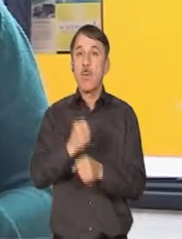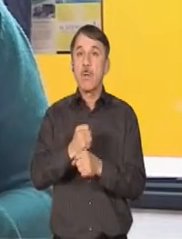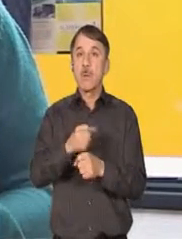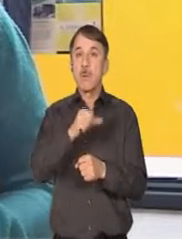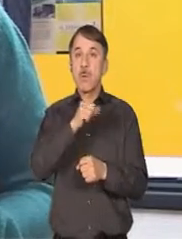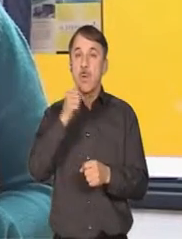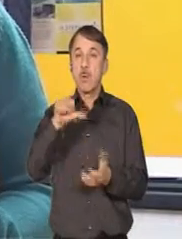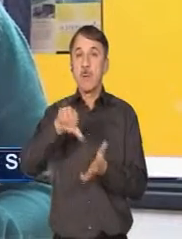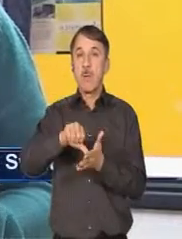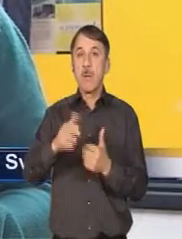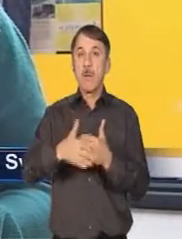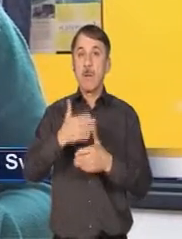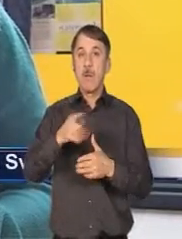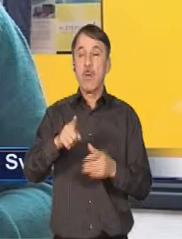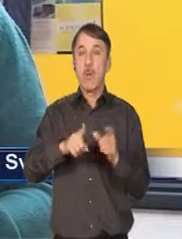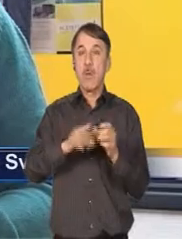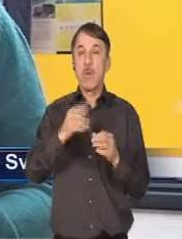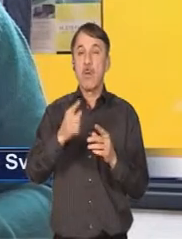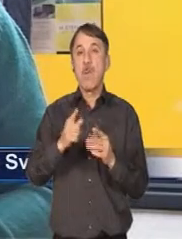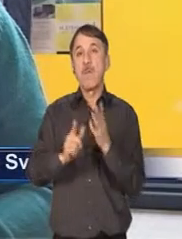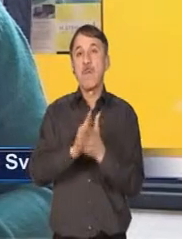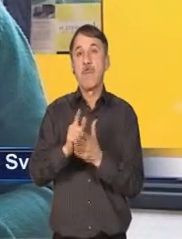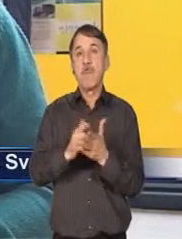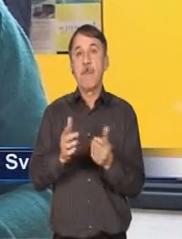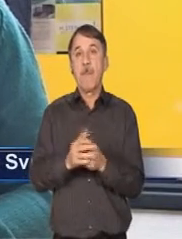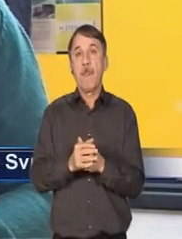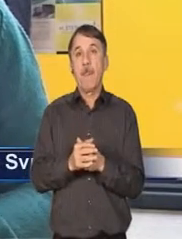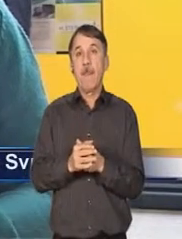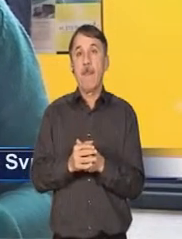sad podrška grada i zapravo integracija u program